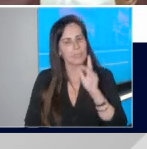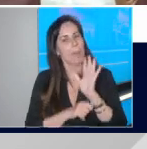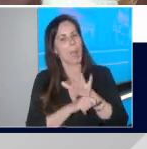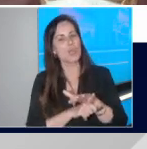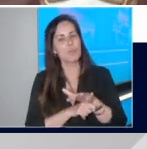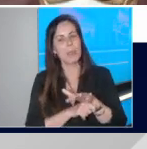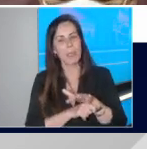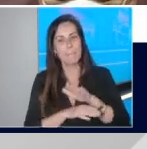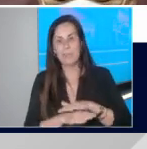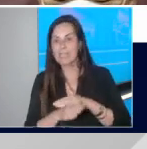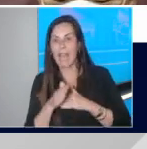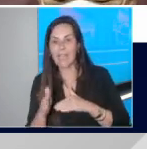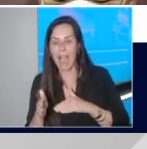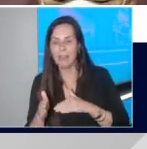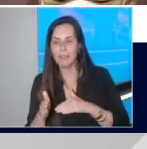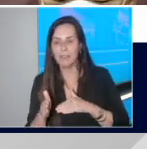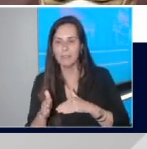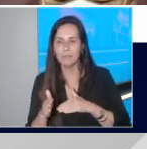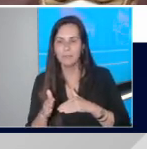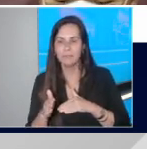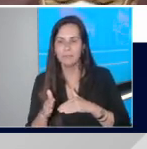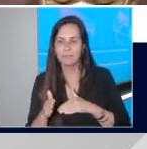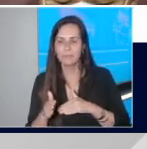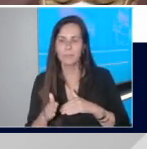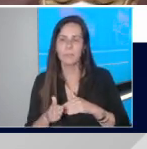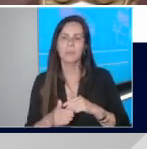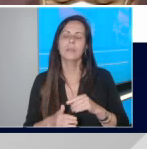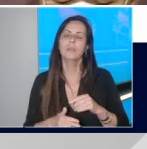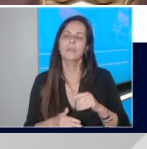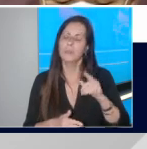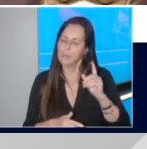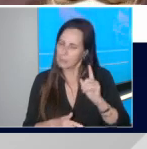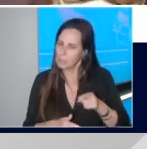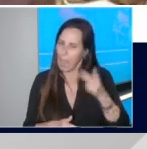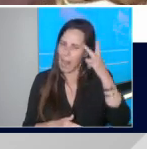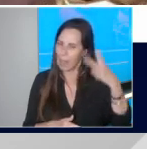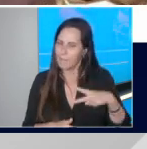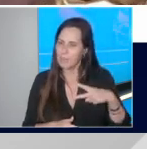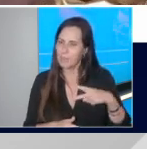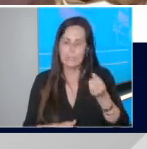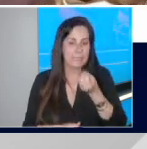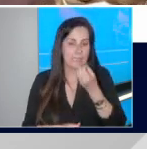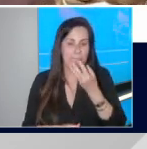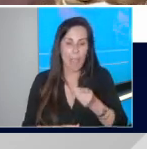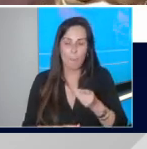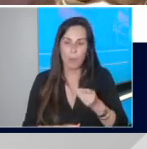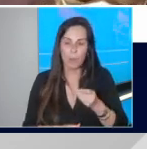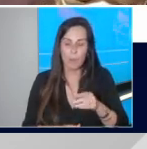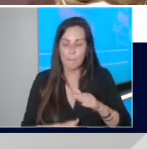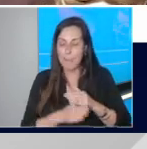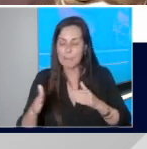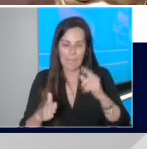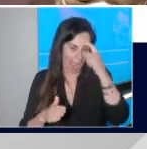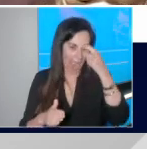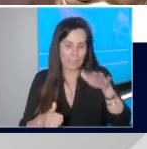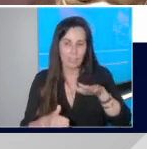משפיעים. מצד אחד, צריך לזכור, טוב, בקרקע לשני הצדדים, צריך לזכור שסינגפור נמצאת במזרח אסיה,